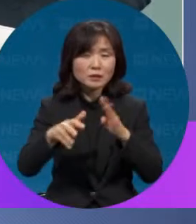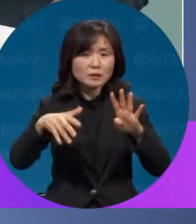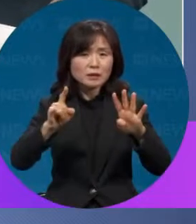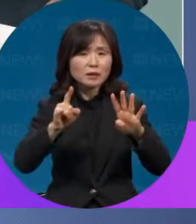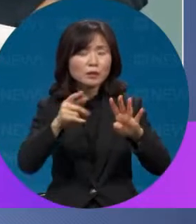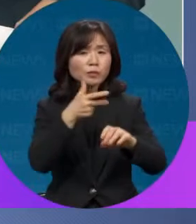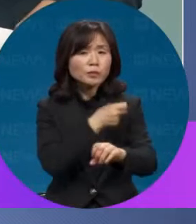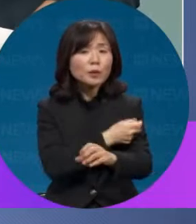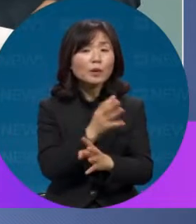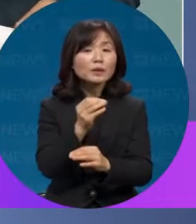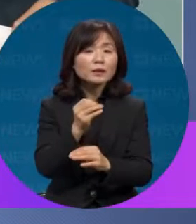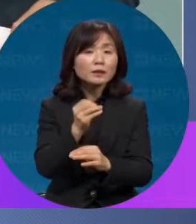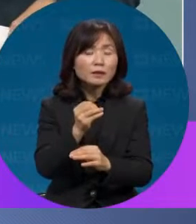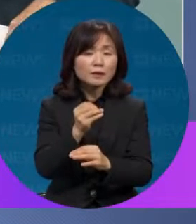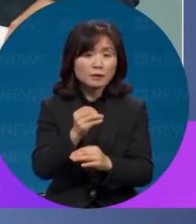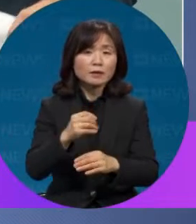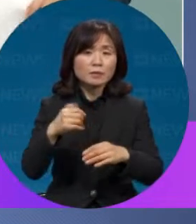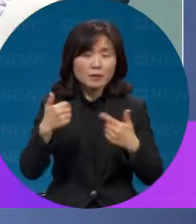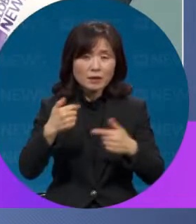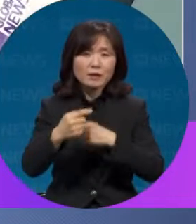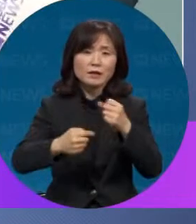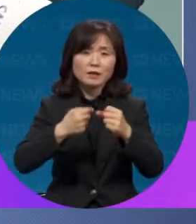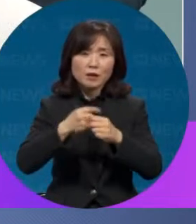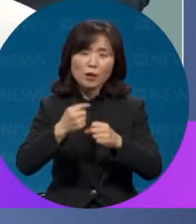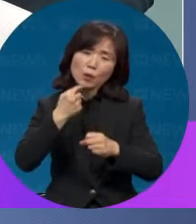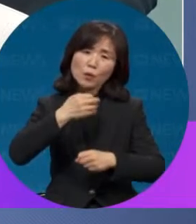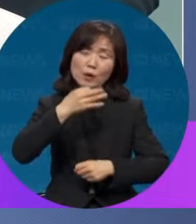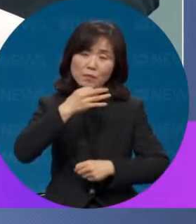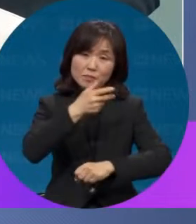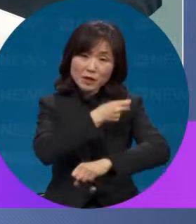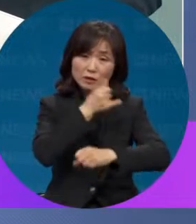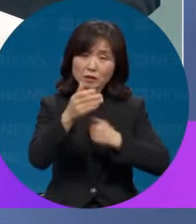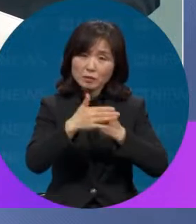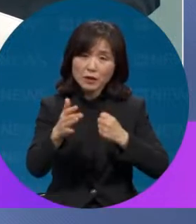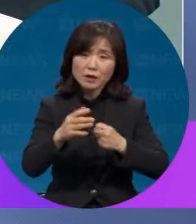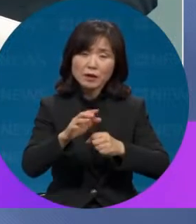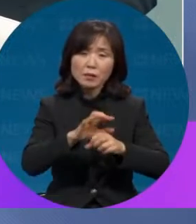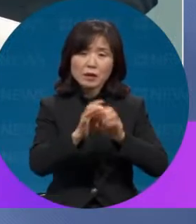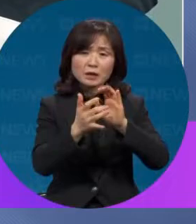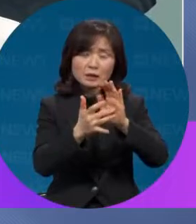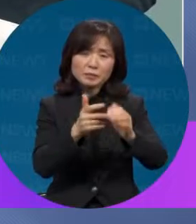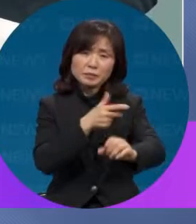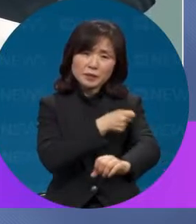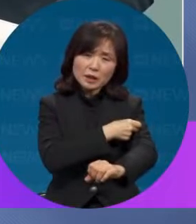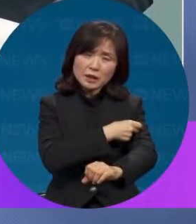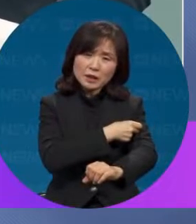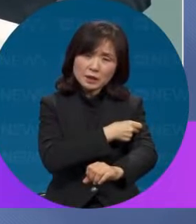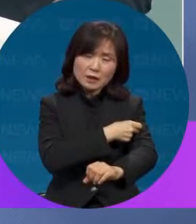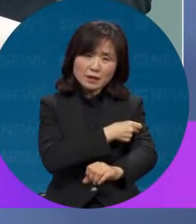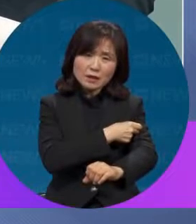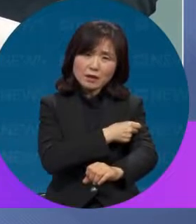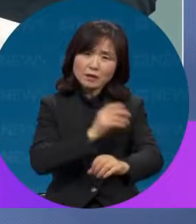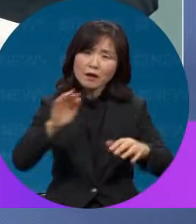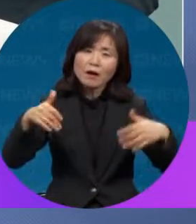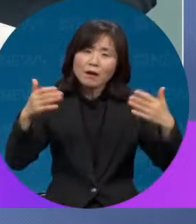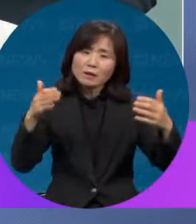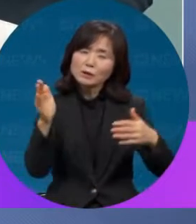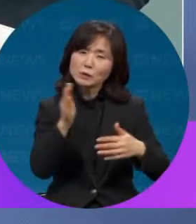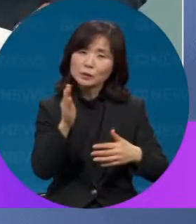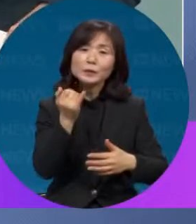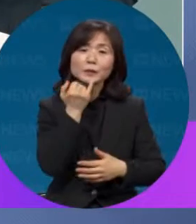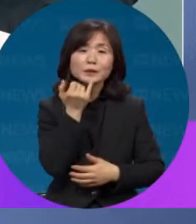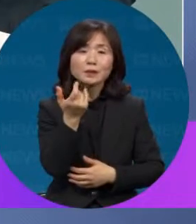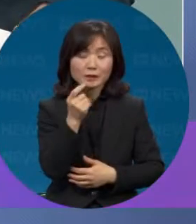많은 사람이 매년 독감 백신을 맞기 때문에 백신 접종에 대한 저항이 덜한 올 가을이 가장 타당할 것이라고